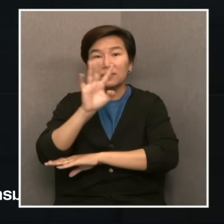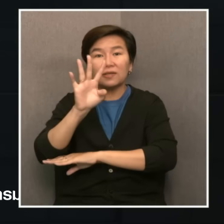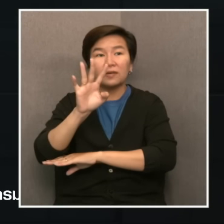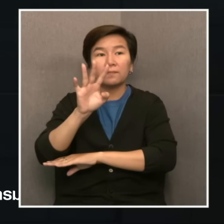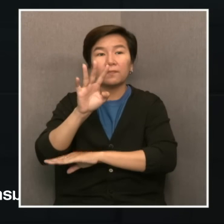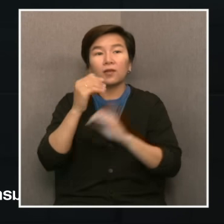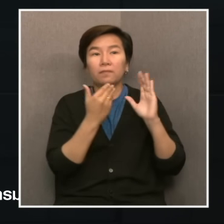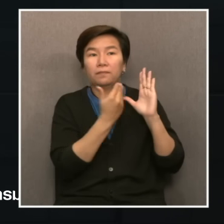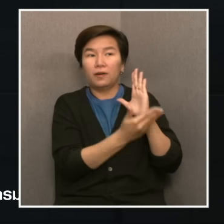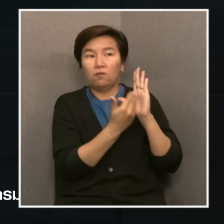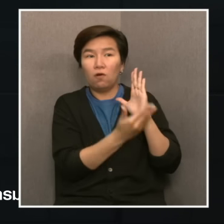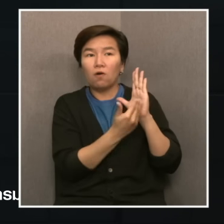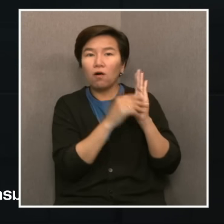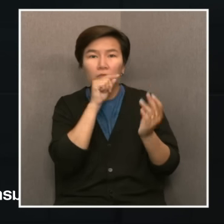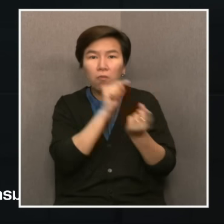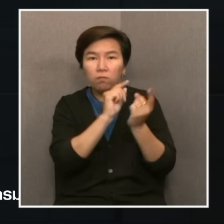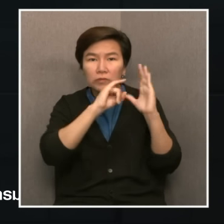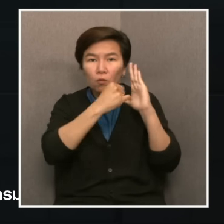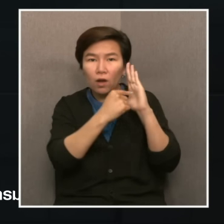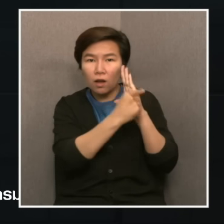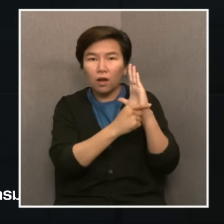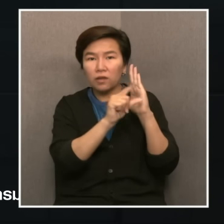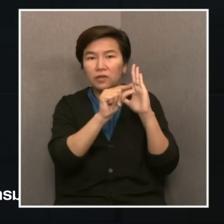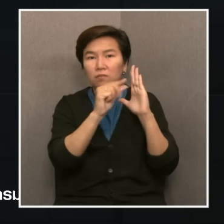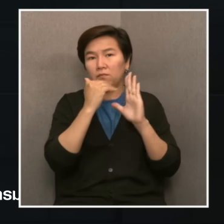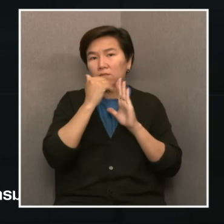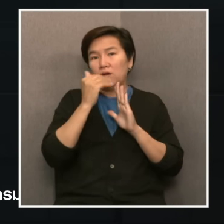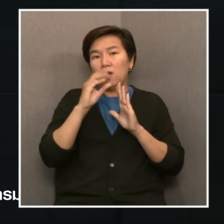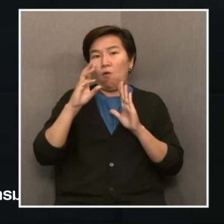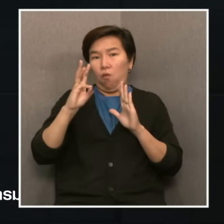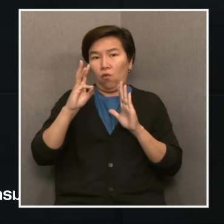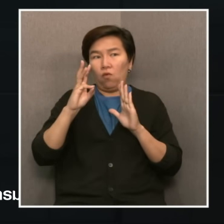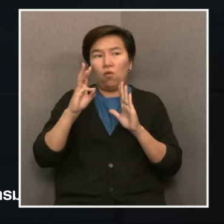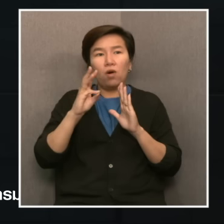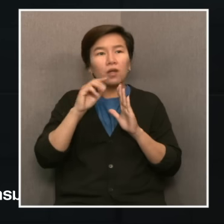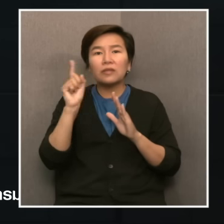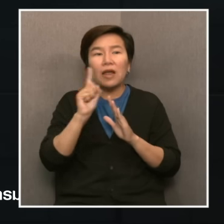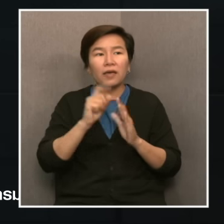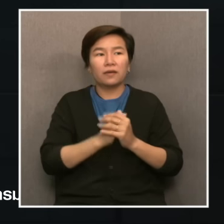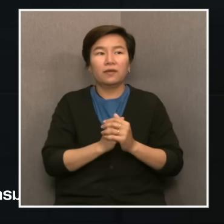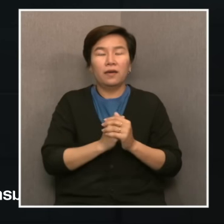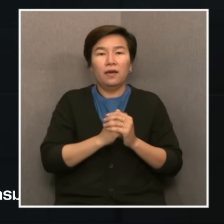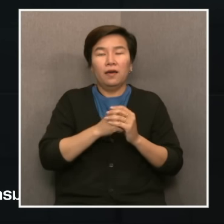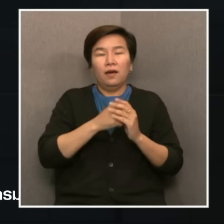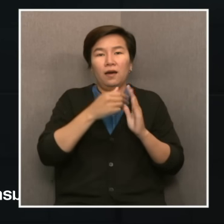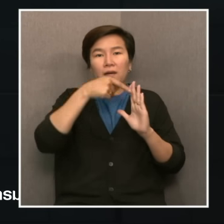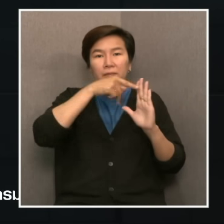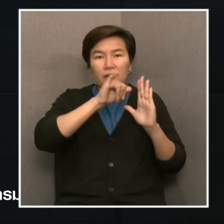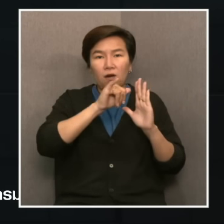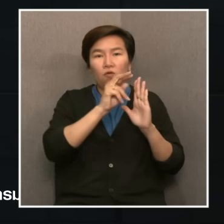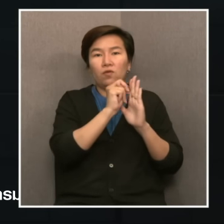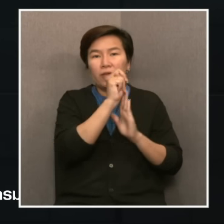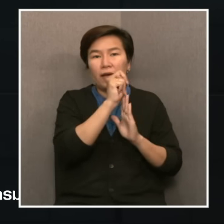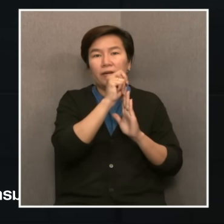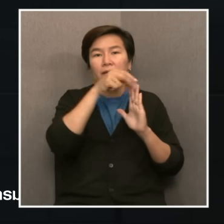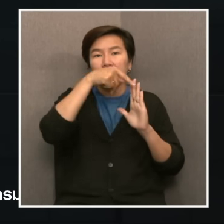ออกเฉียงเหนือมี20จังหวัดและภาคเหนืออีก6จังหวัดได้แก่พะเยาน่านแพร่อุตรดิตถ์พิษณุโล